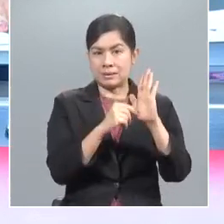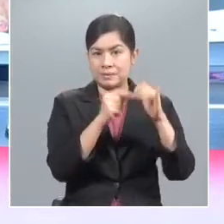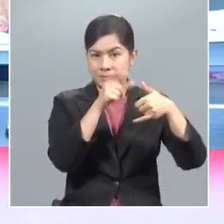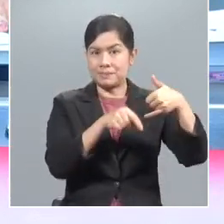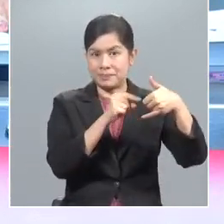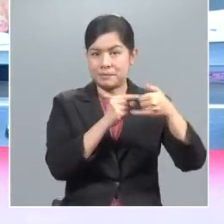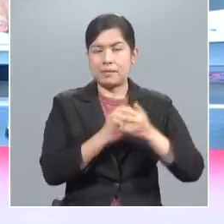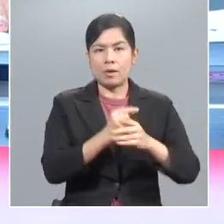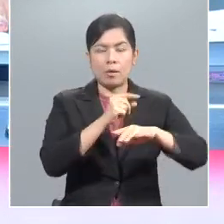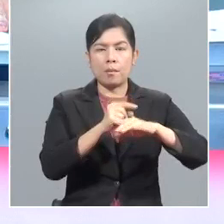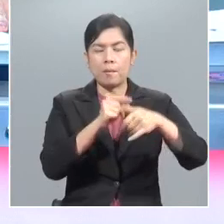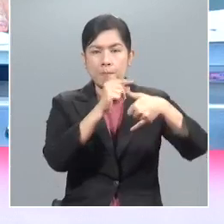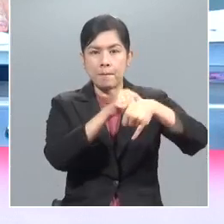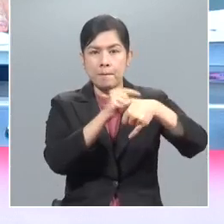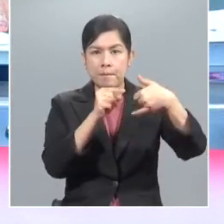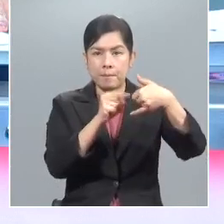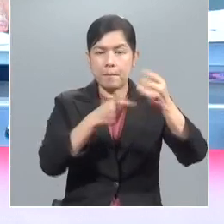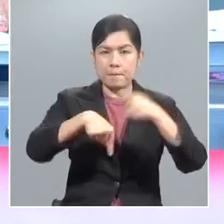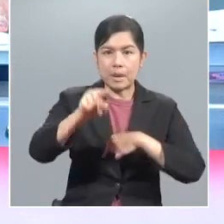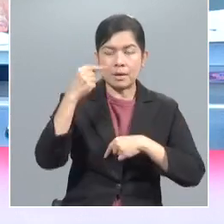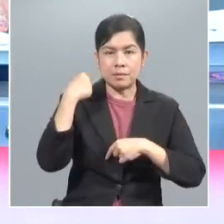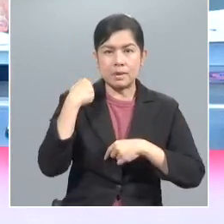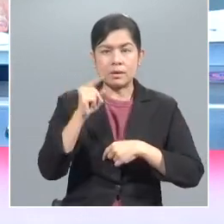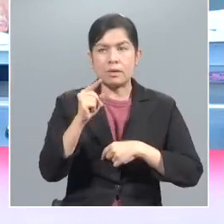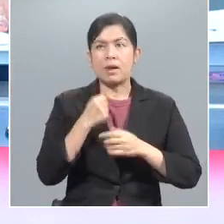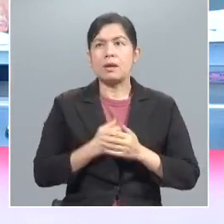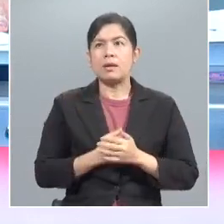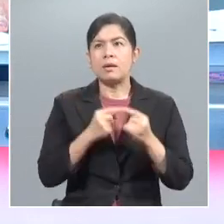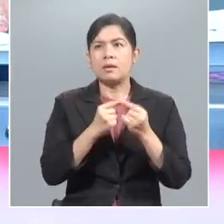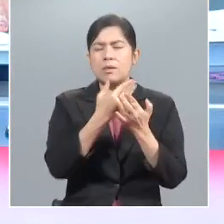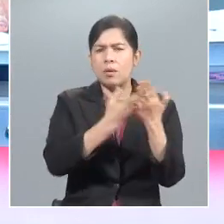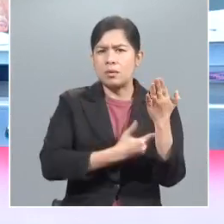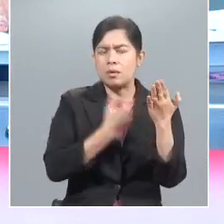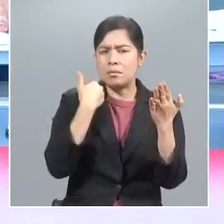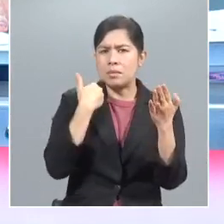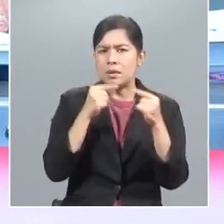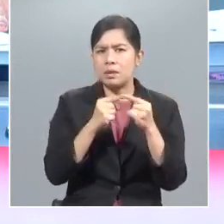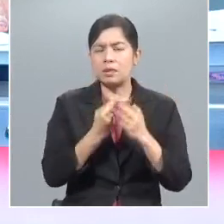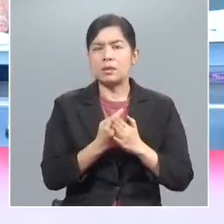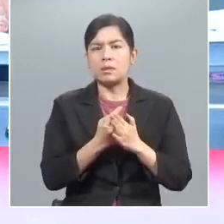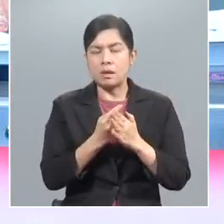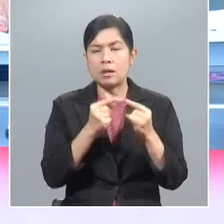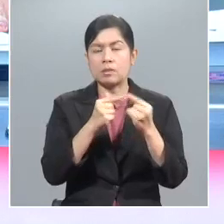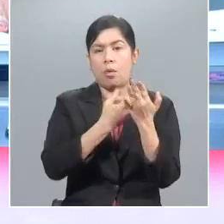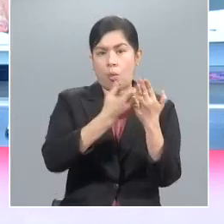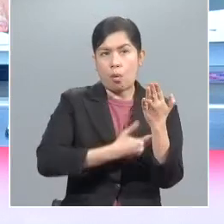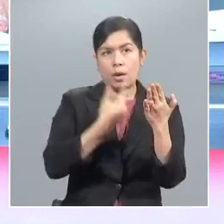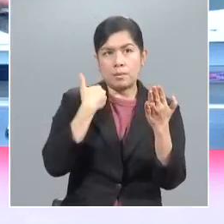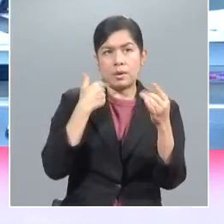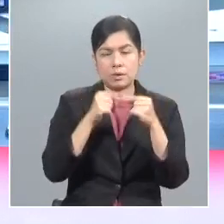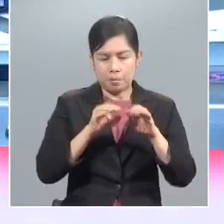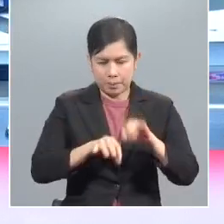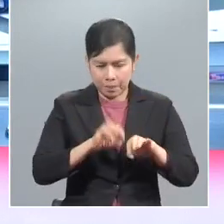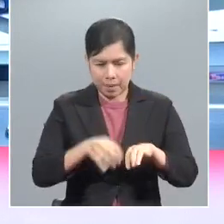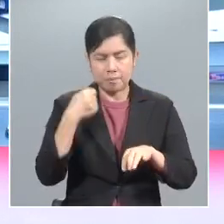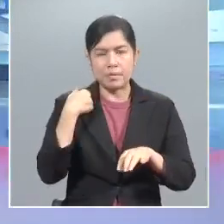เวลาที่ไปหกิจกรมกคือคี่หวยที่บ้านพ่อกำนัดไม่สวมหน้ากาอ Anam MARKผู้ป